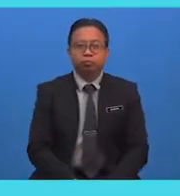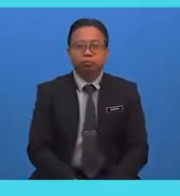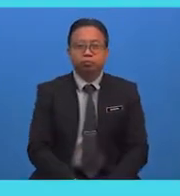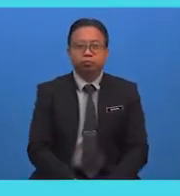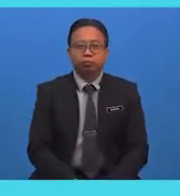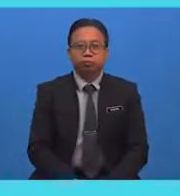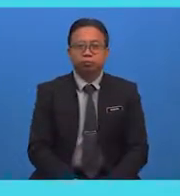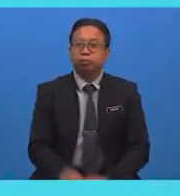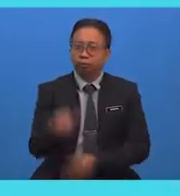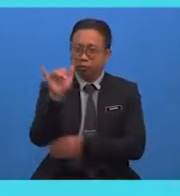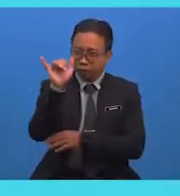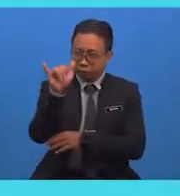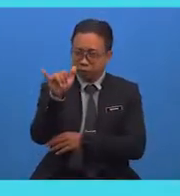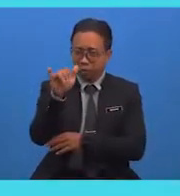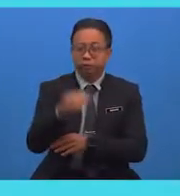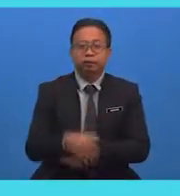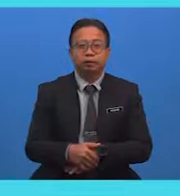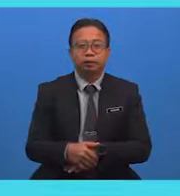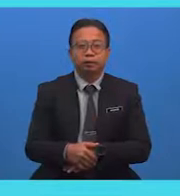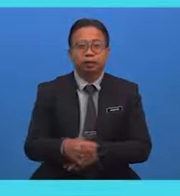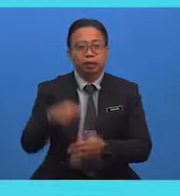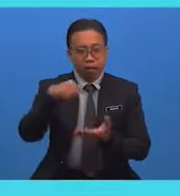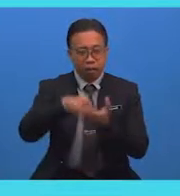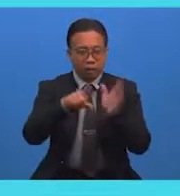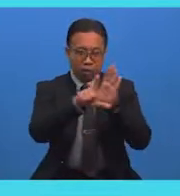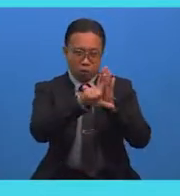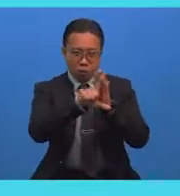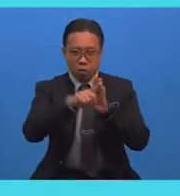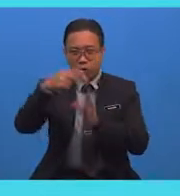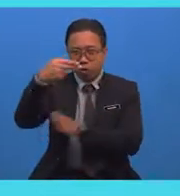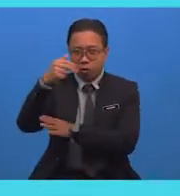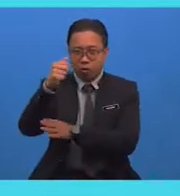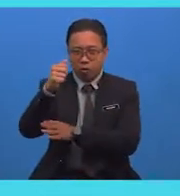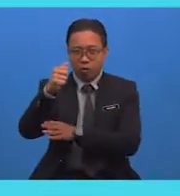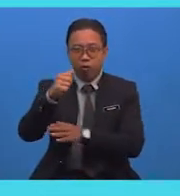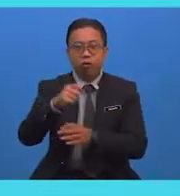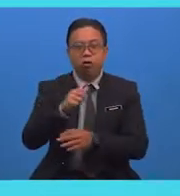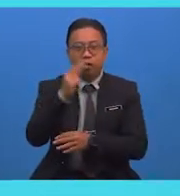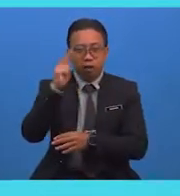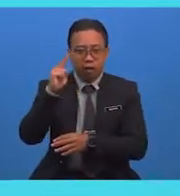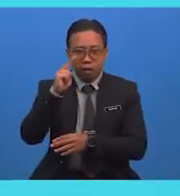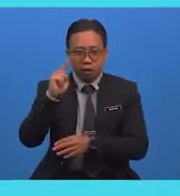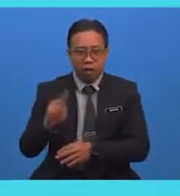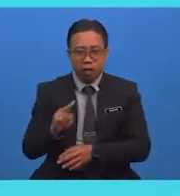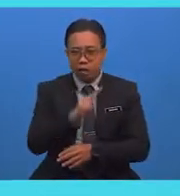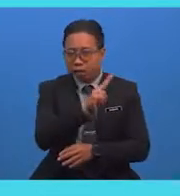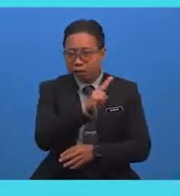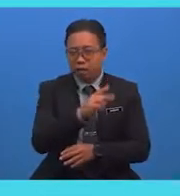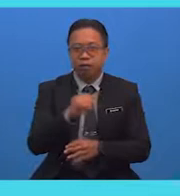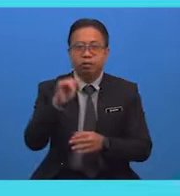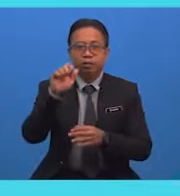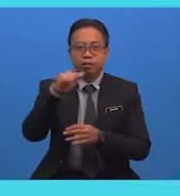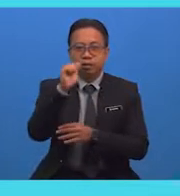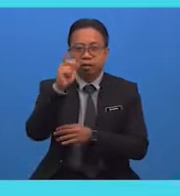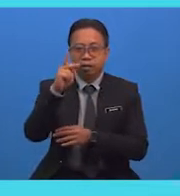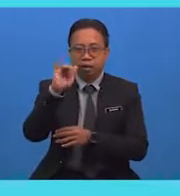Alhamdulillah. Ya, bagus. Ini ialah logo Halal Jakim. Ustazah sangat yakin dan percaya bahawa